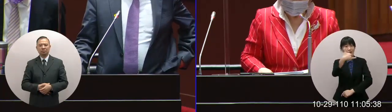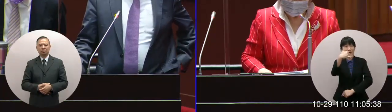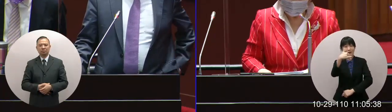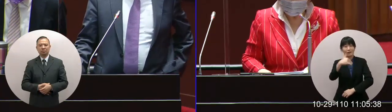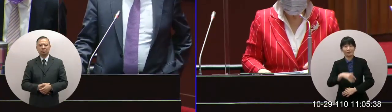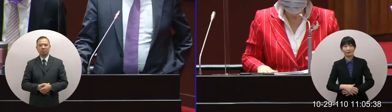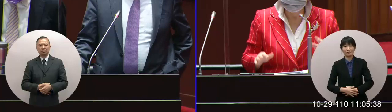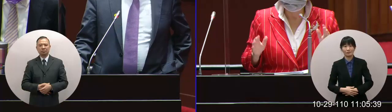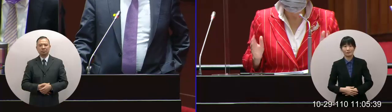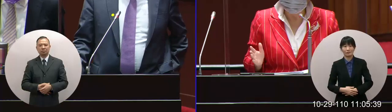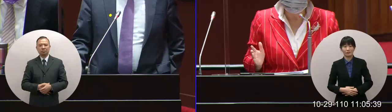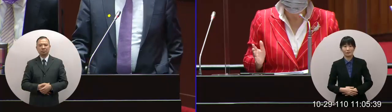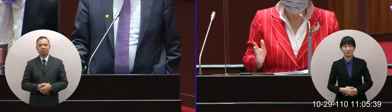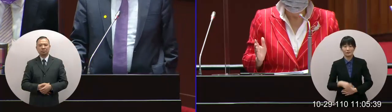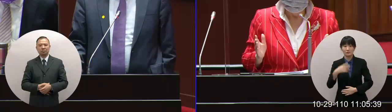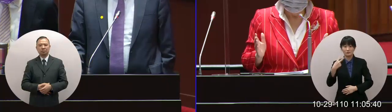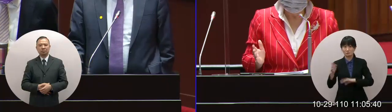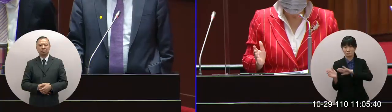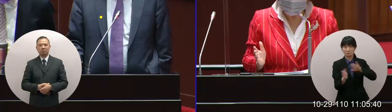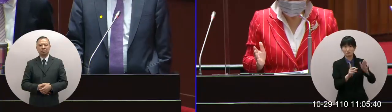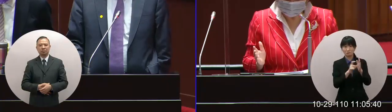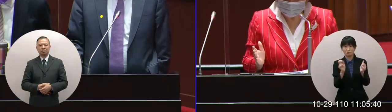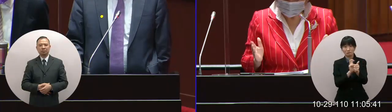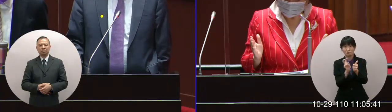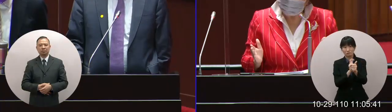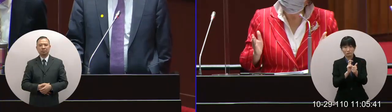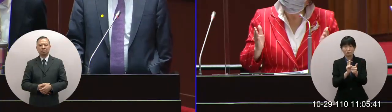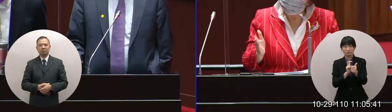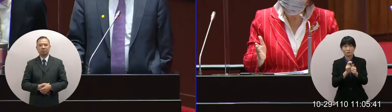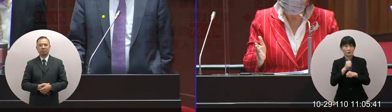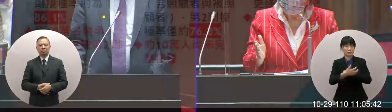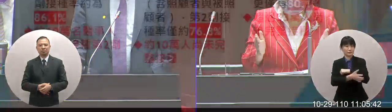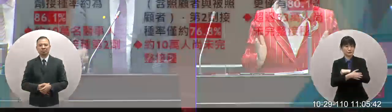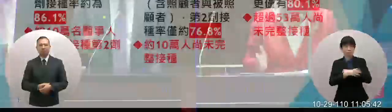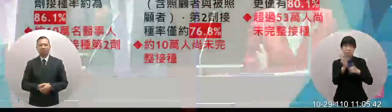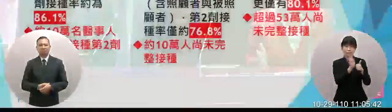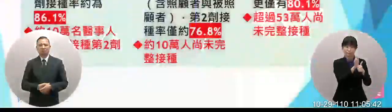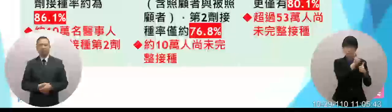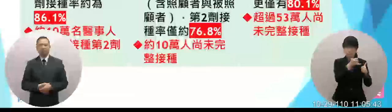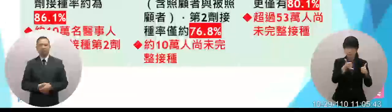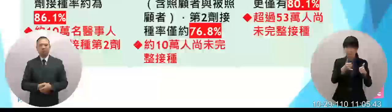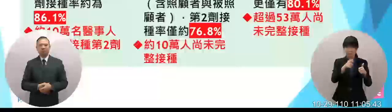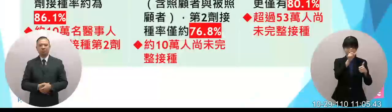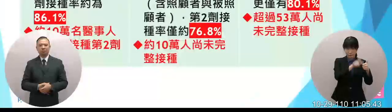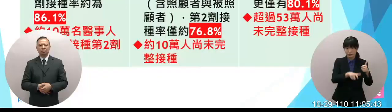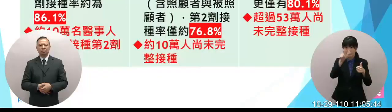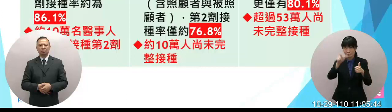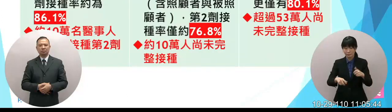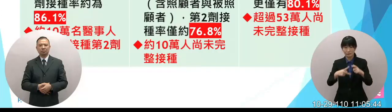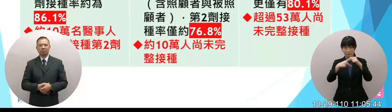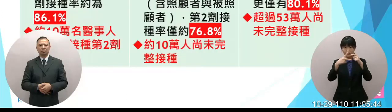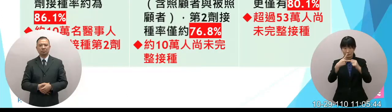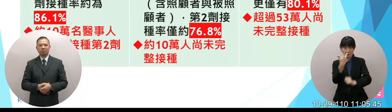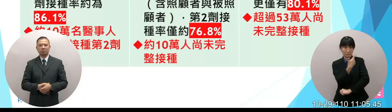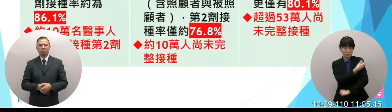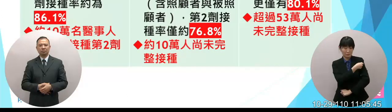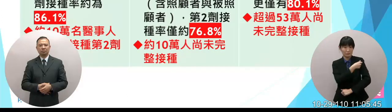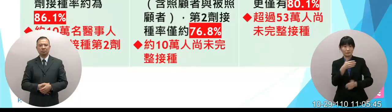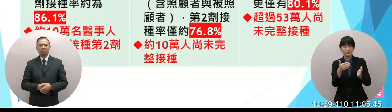那我们的长照机构人员呢，包含照顾者、被照顾者，第二剂的接种率